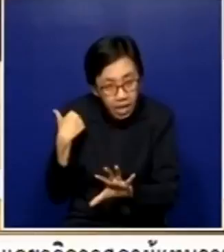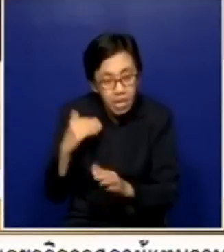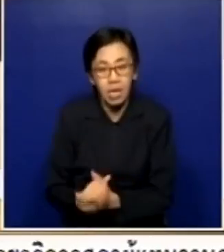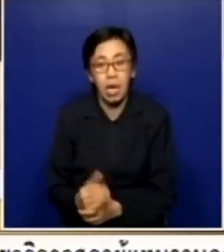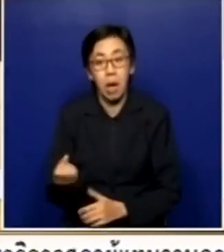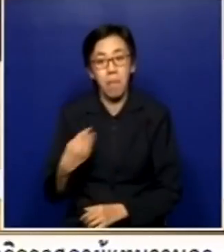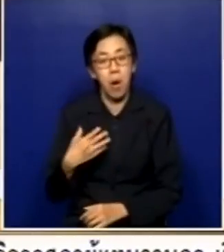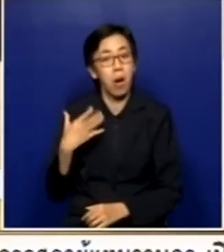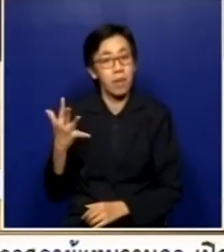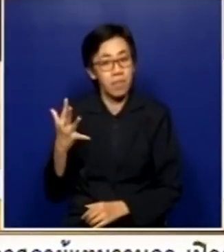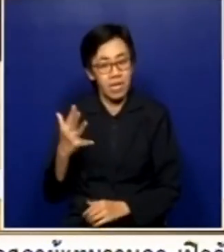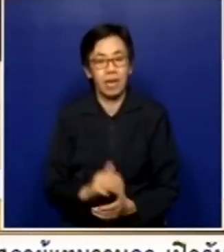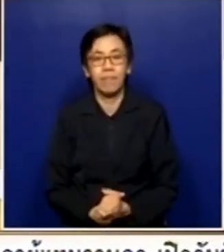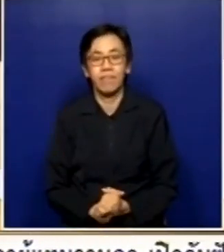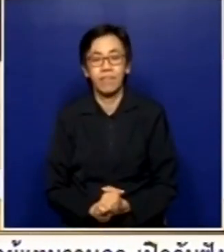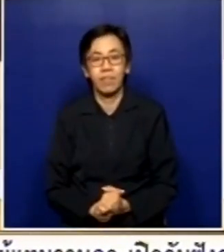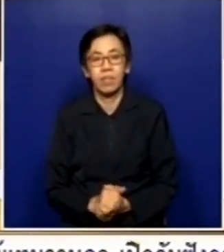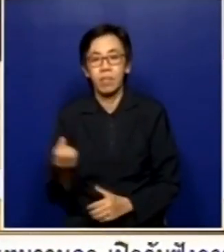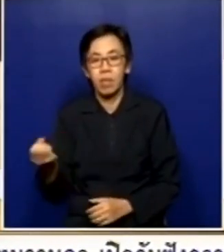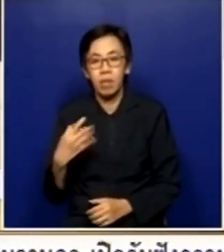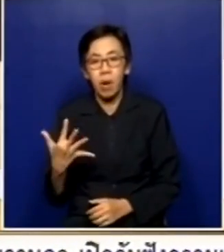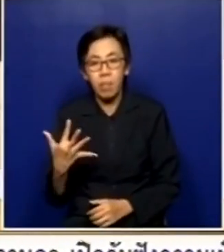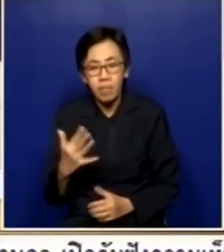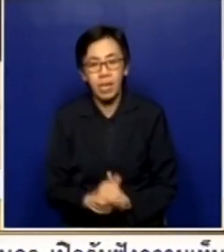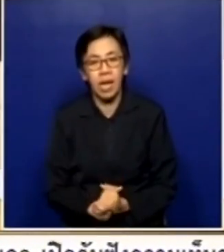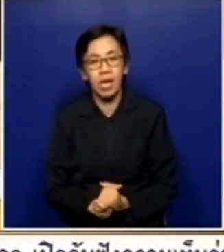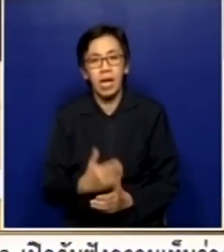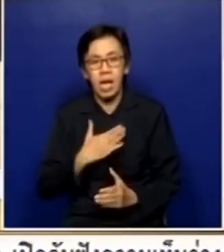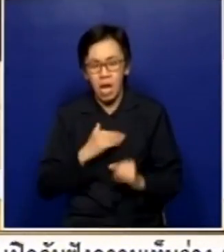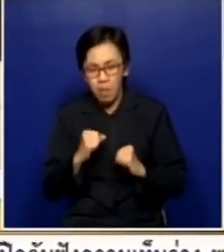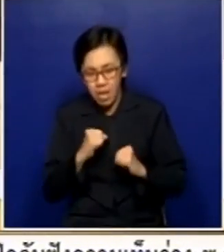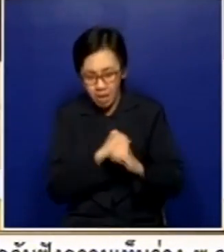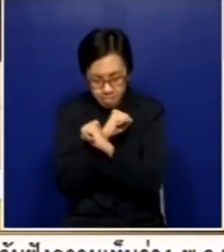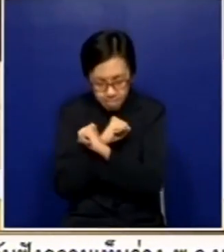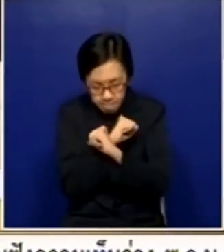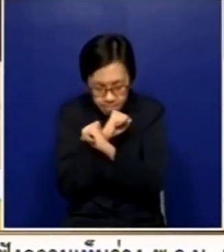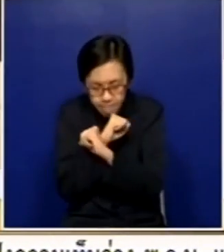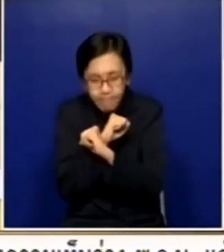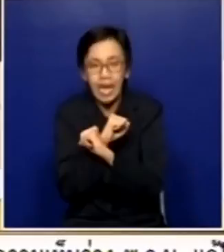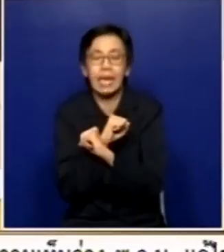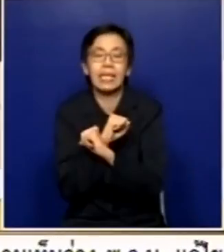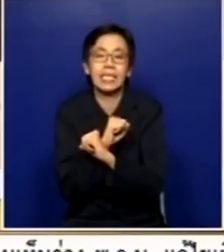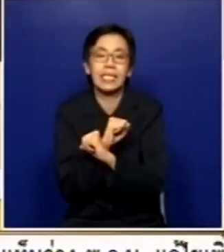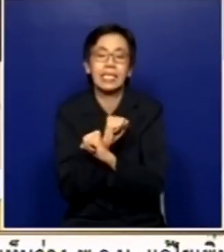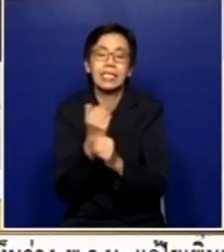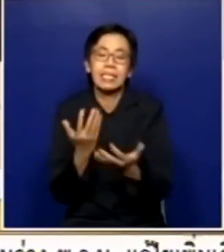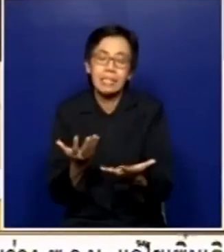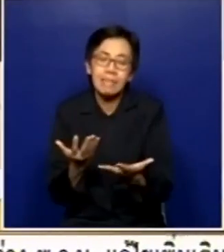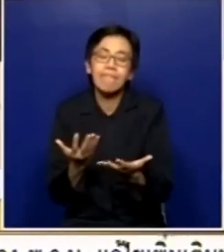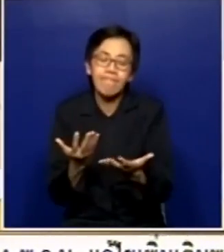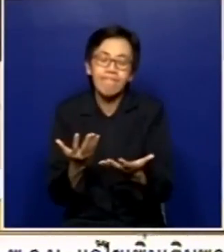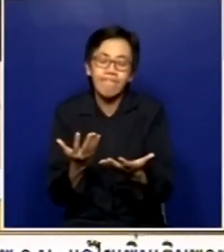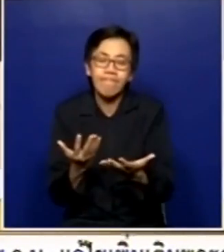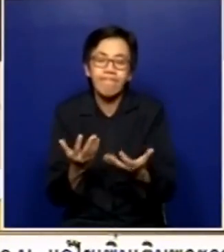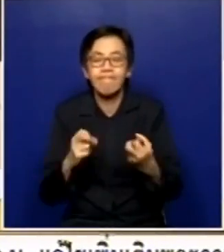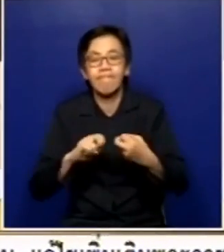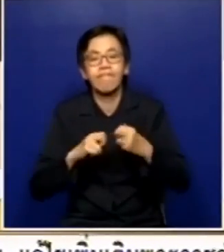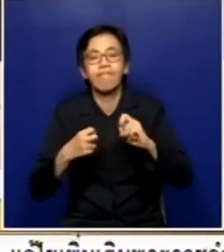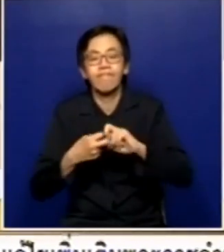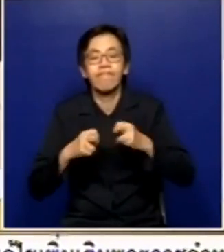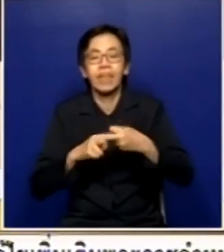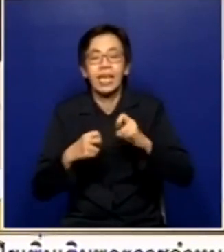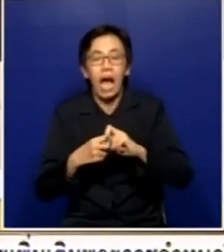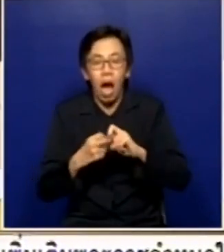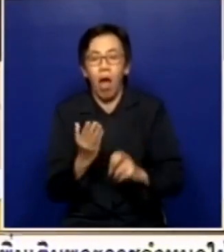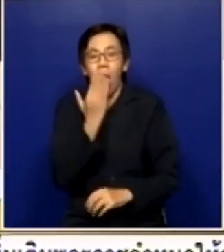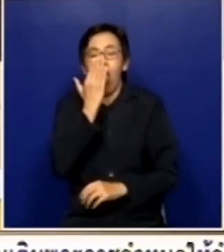ก็ไม่ดีนั้นนะครับข้อเรียนพวกเราพยายามป้องกันเงินเต็มที่แต่ว่าอุบัติเหตุล้มเกิดขึ้นได้นะครับแล้วก็